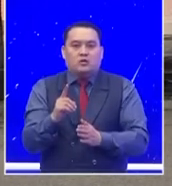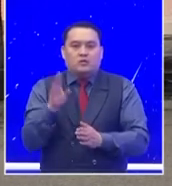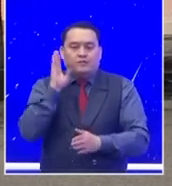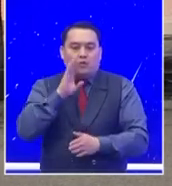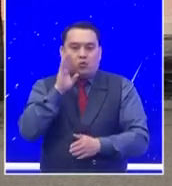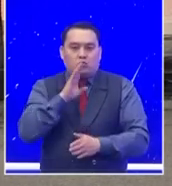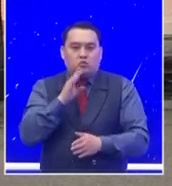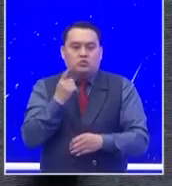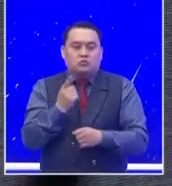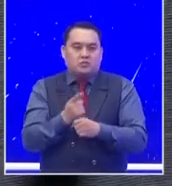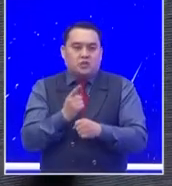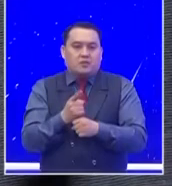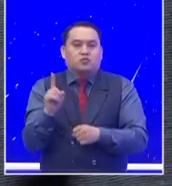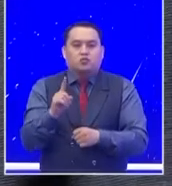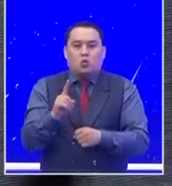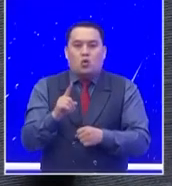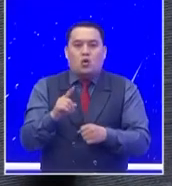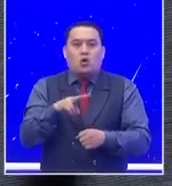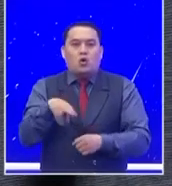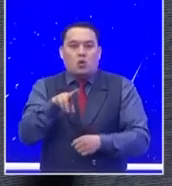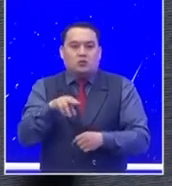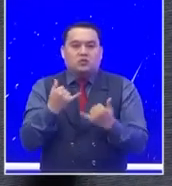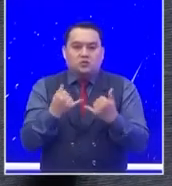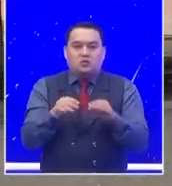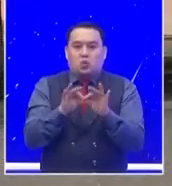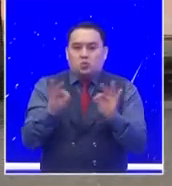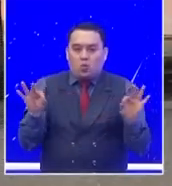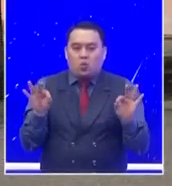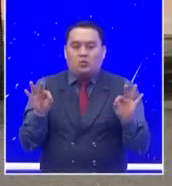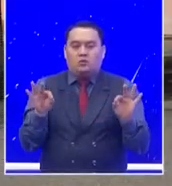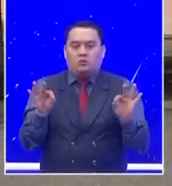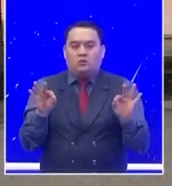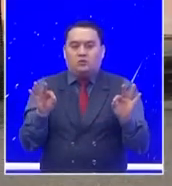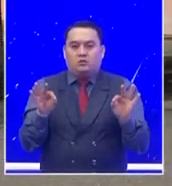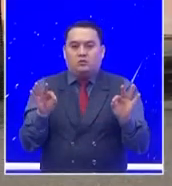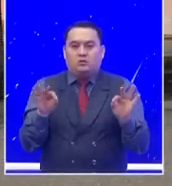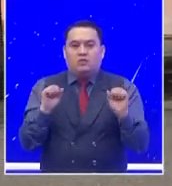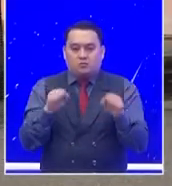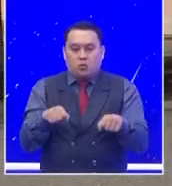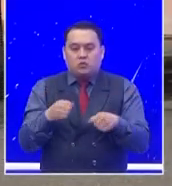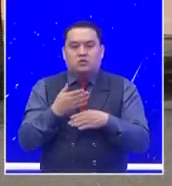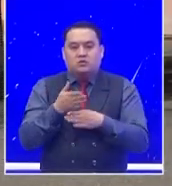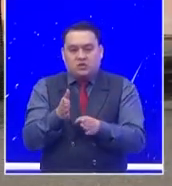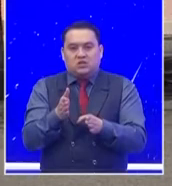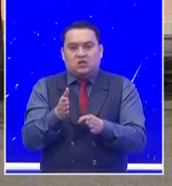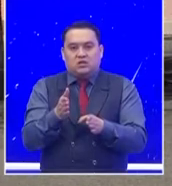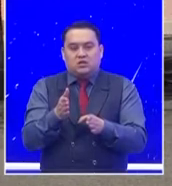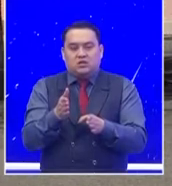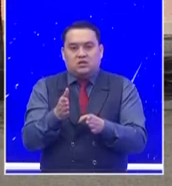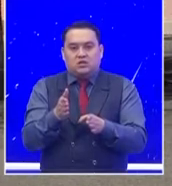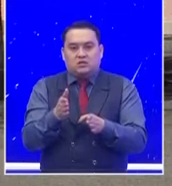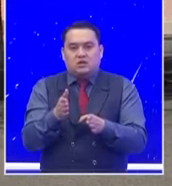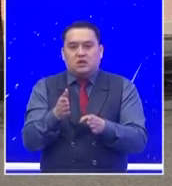водоемы на лед систем что весенний период лед начал таять лёд сейчас